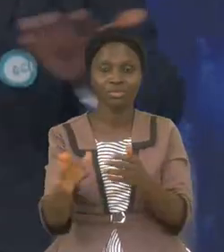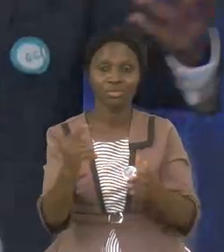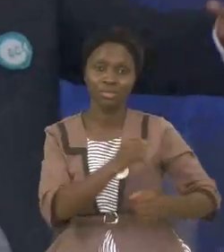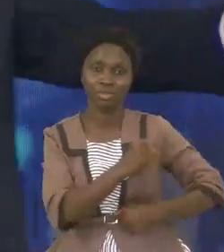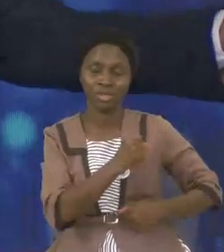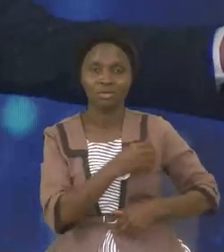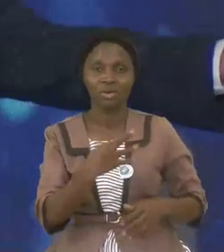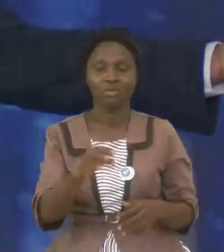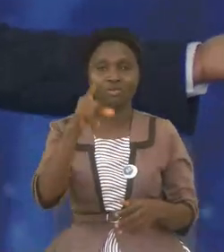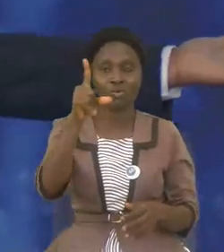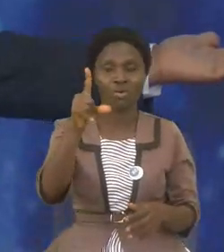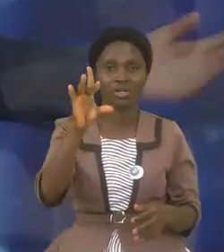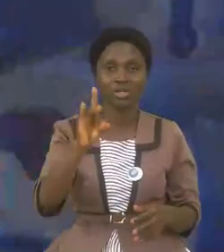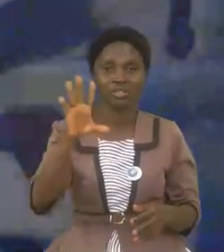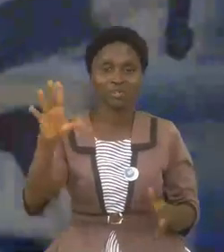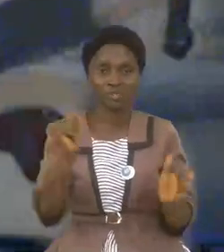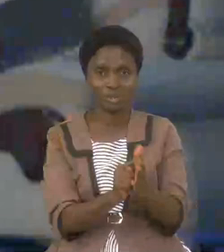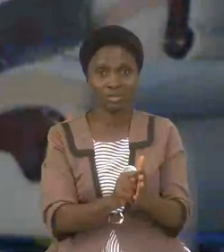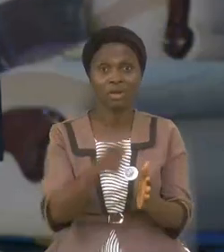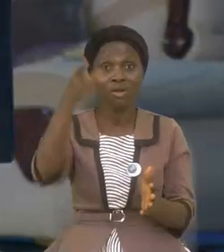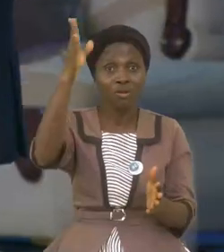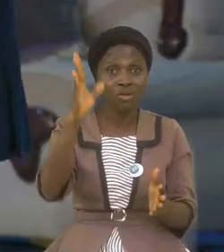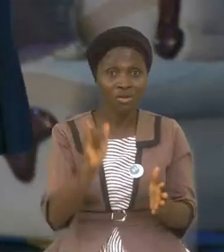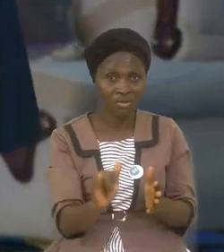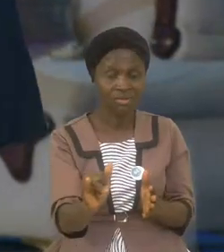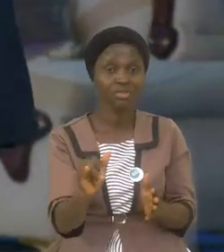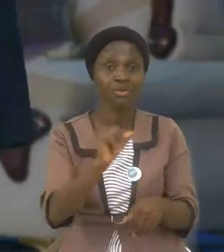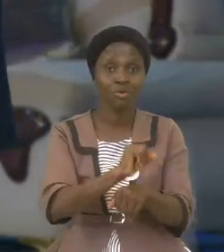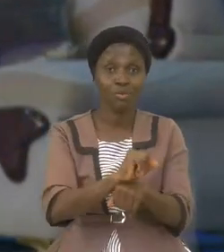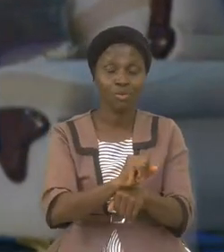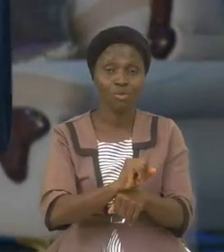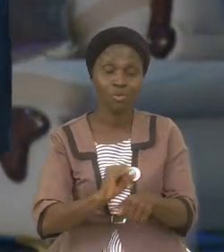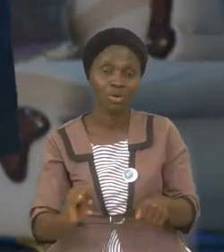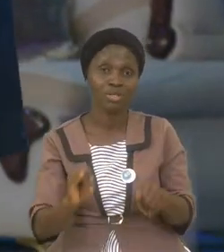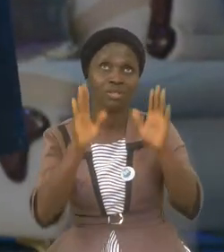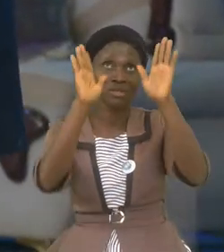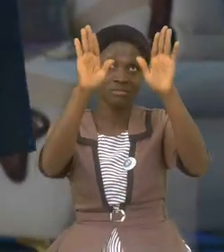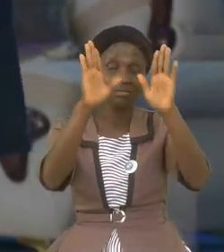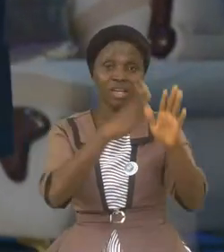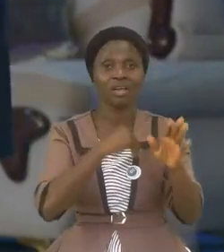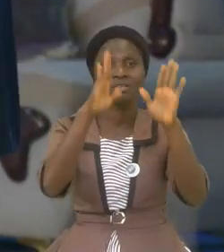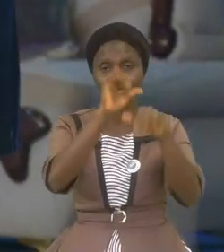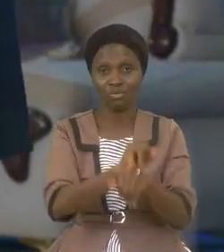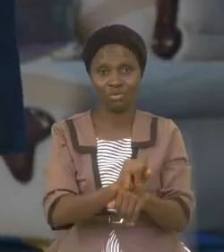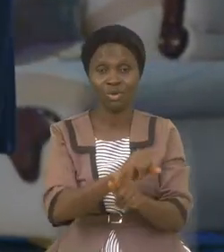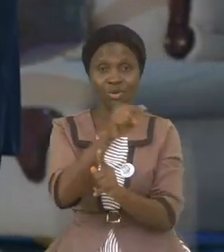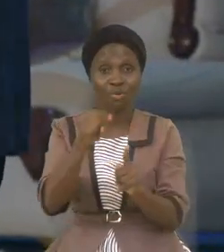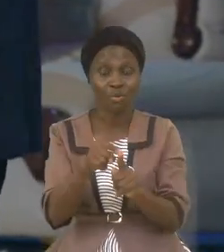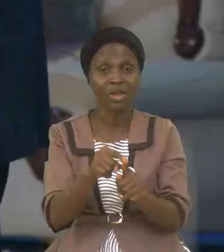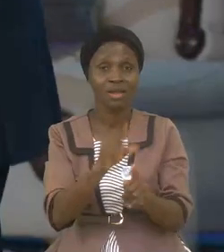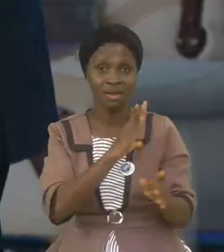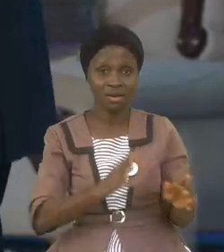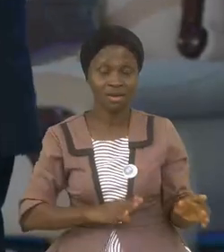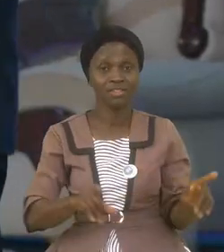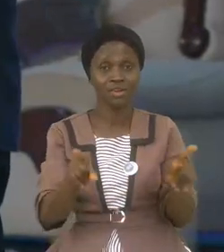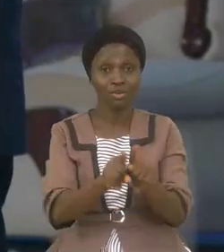Sennacherib a voulu détruire les enfants d'Israël. Dieu envoie un ange pour détruire 185 000 soldats. Dieu appuyant leur